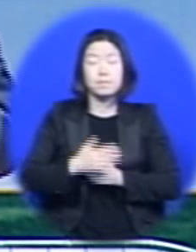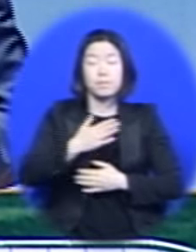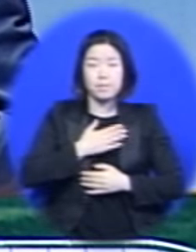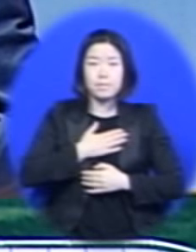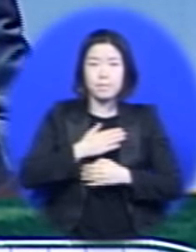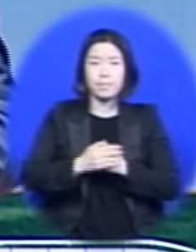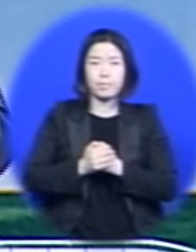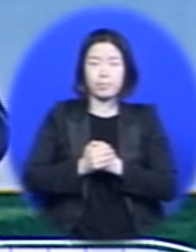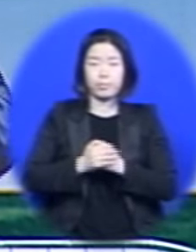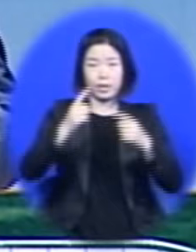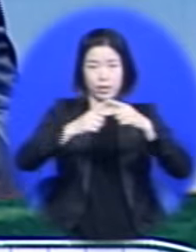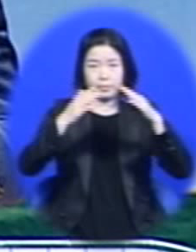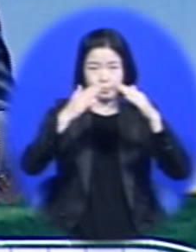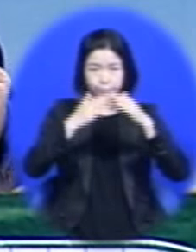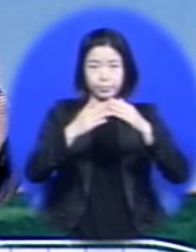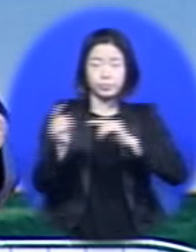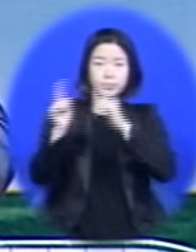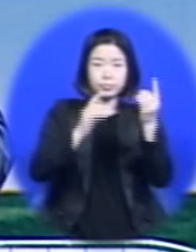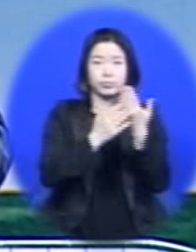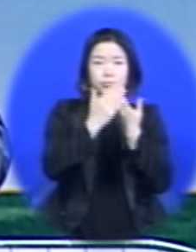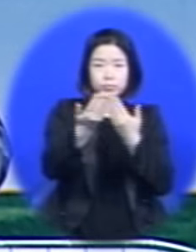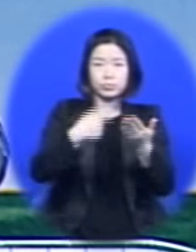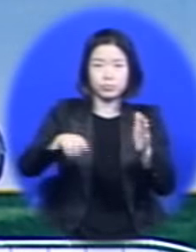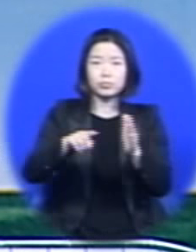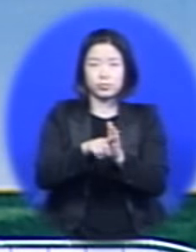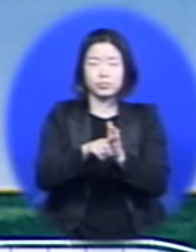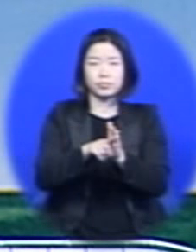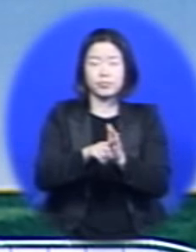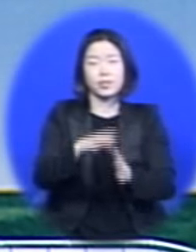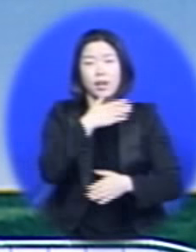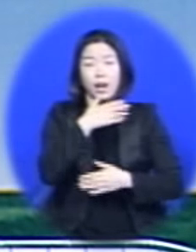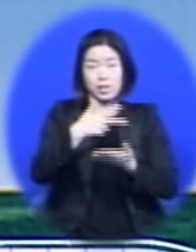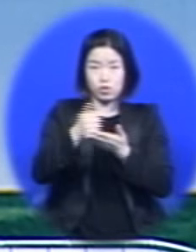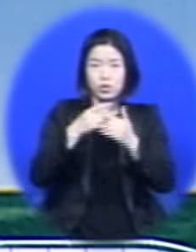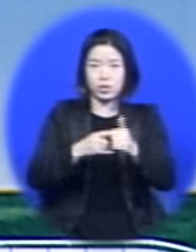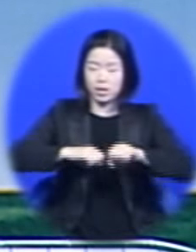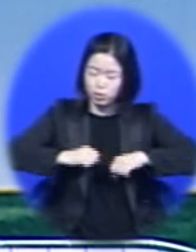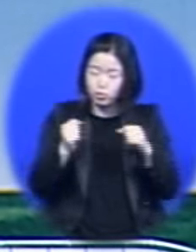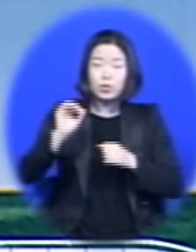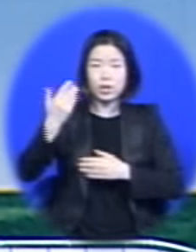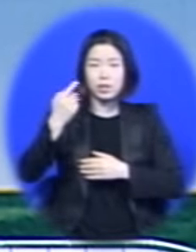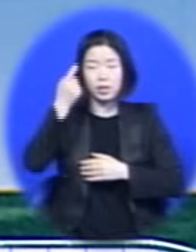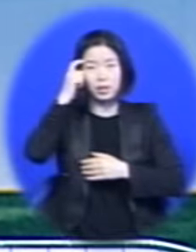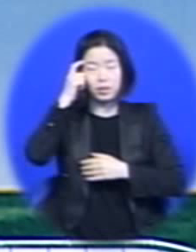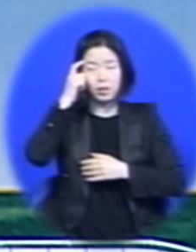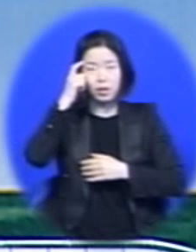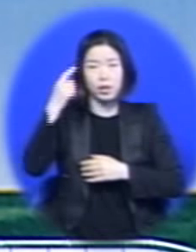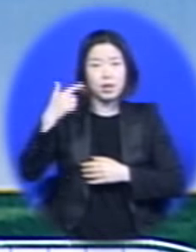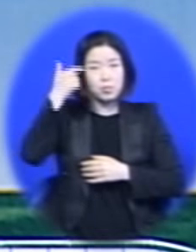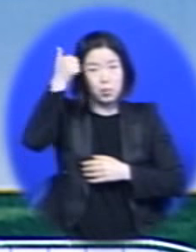저는 교회가 부흥되려면 주님께 순종해야 되겠구나 하는 것을 목회할